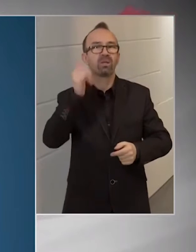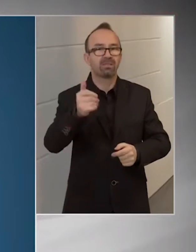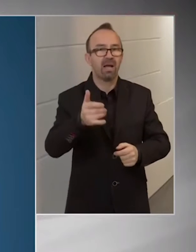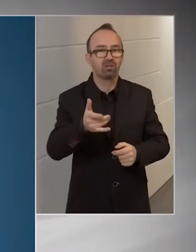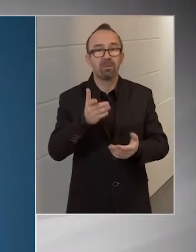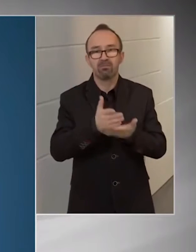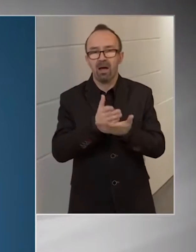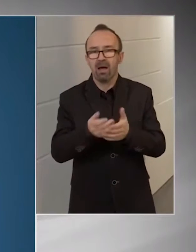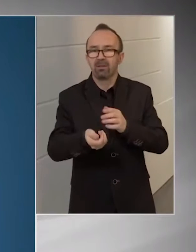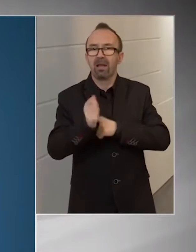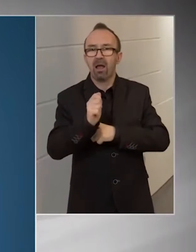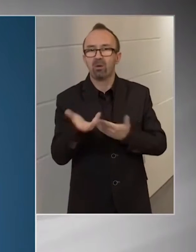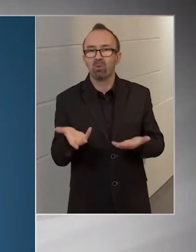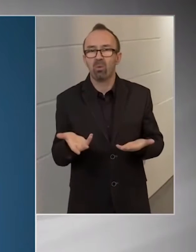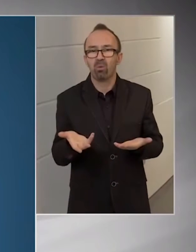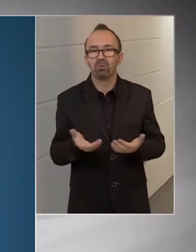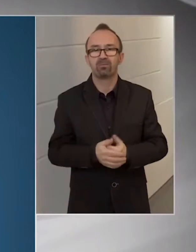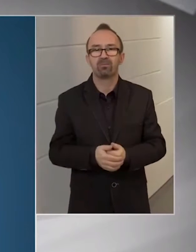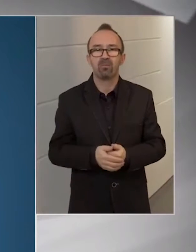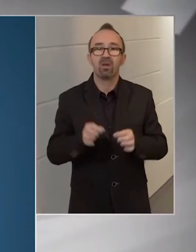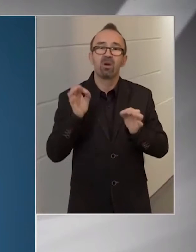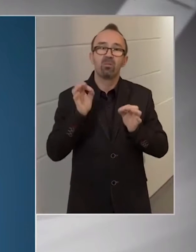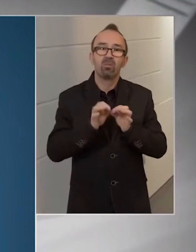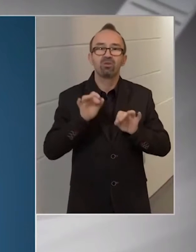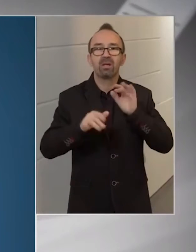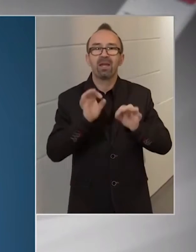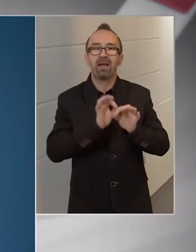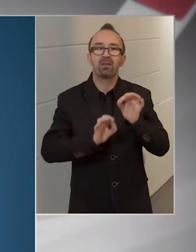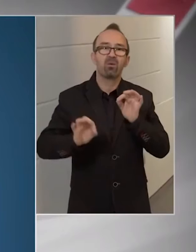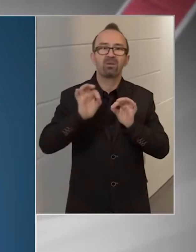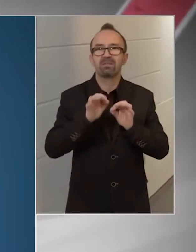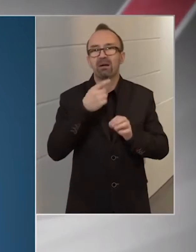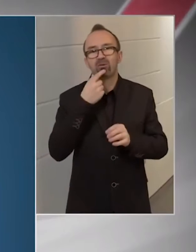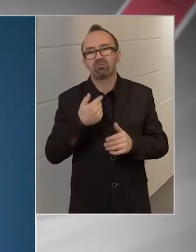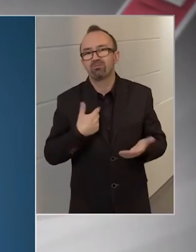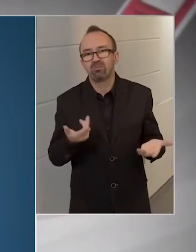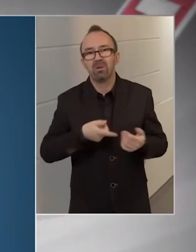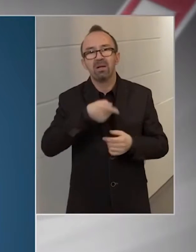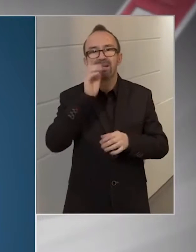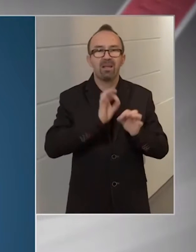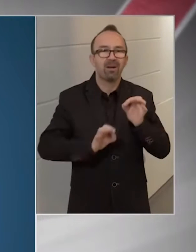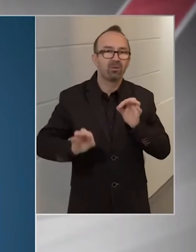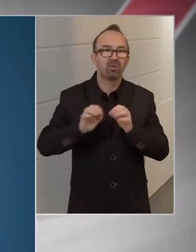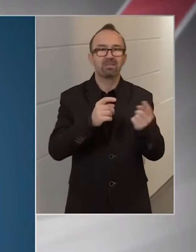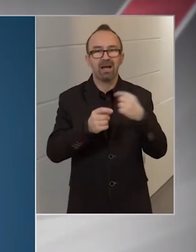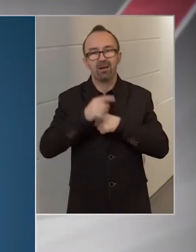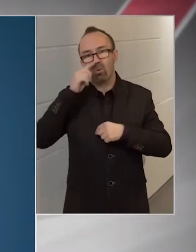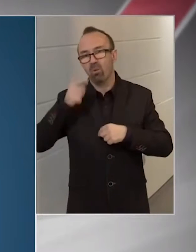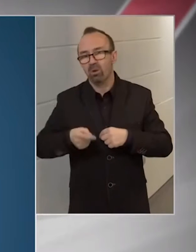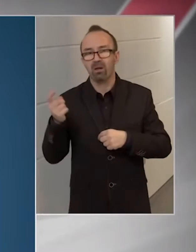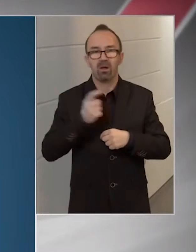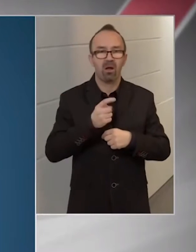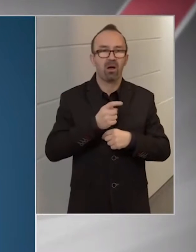ami beazonosítható. Konkrétan néhány országot említve, Németországból,